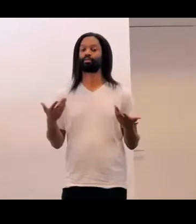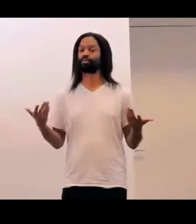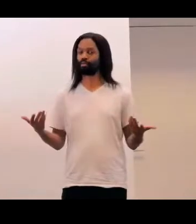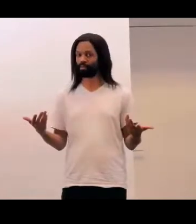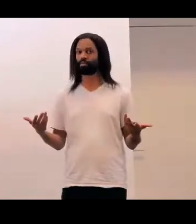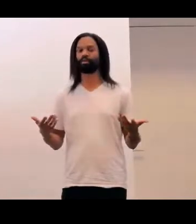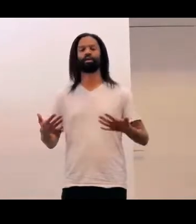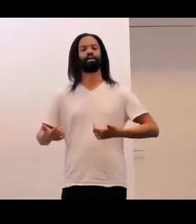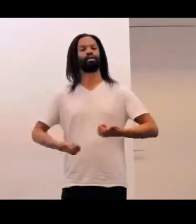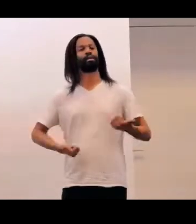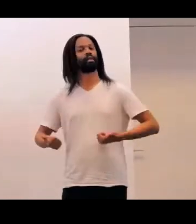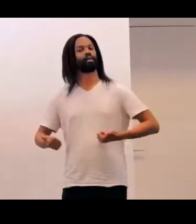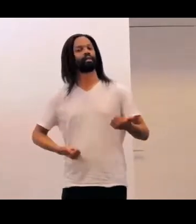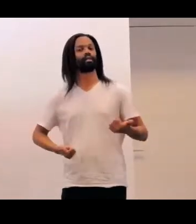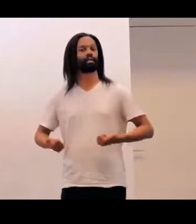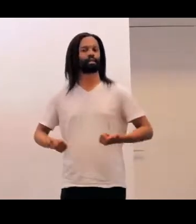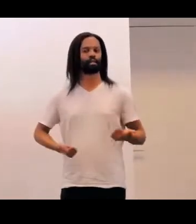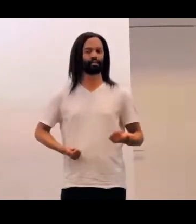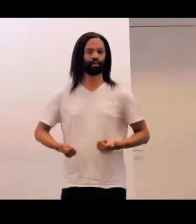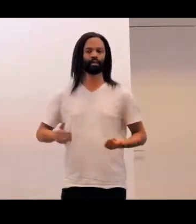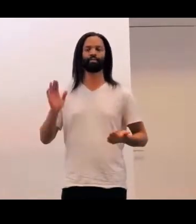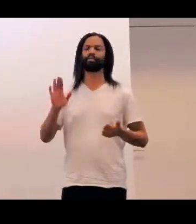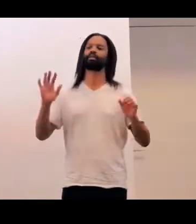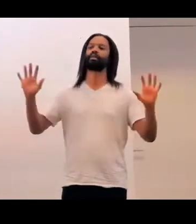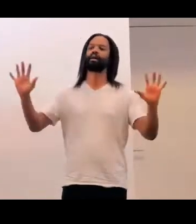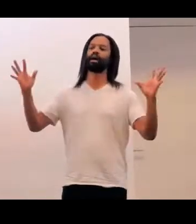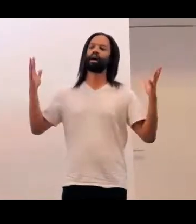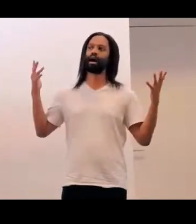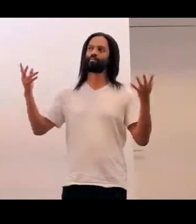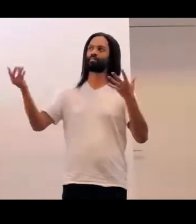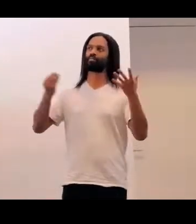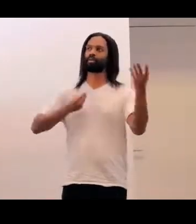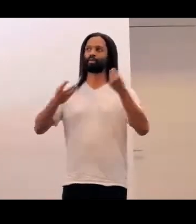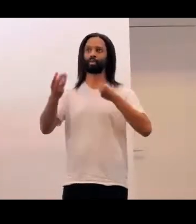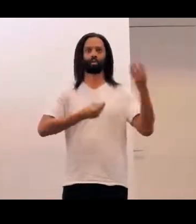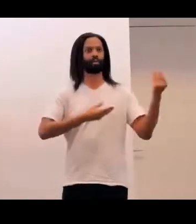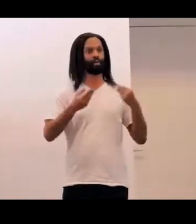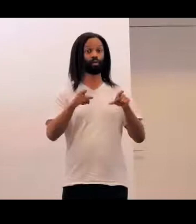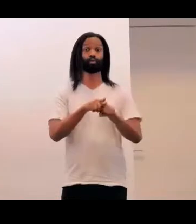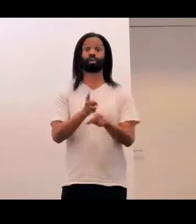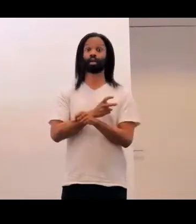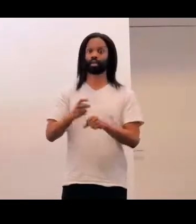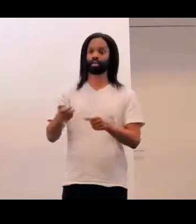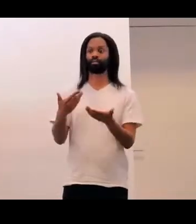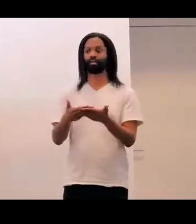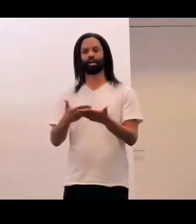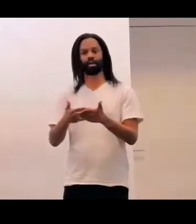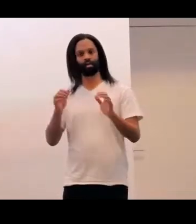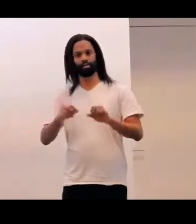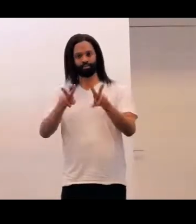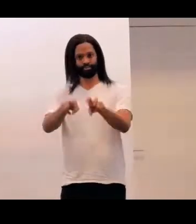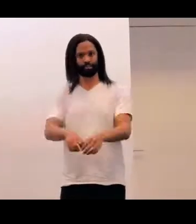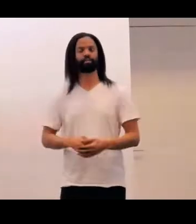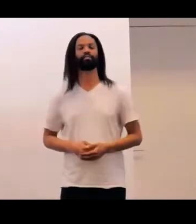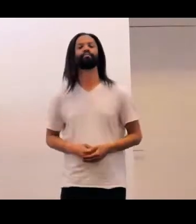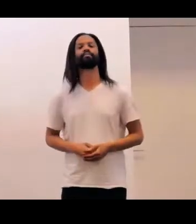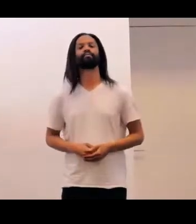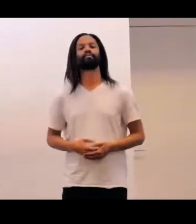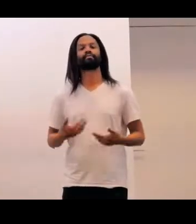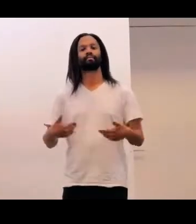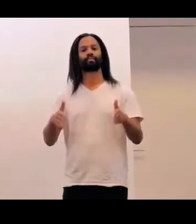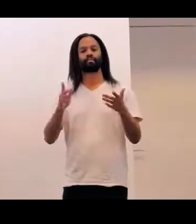des services rendus par les arbres ainsi que les risques associés, la gestion